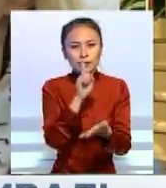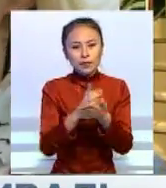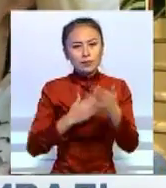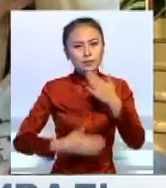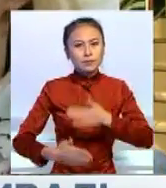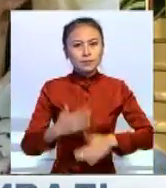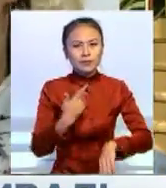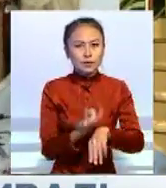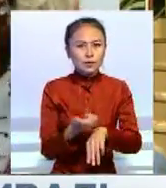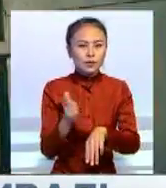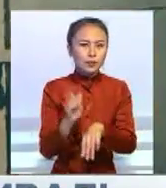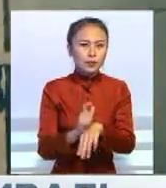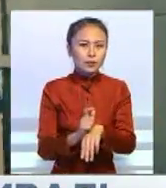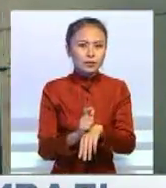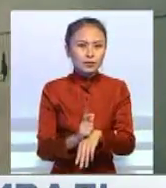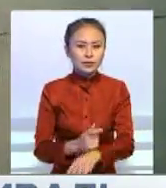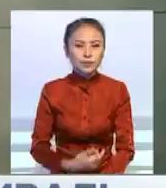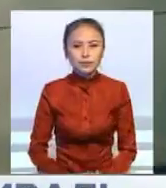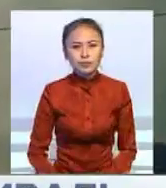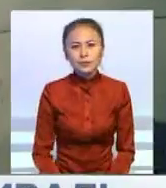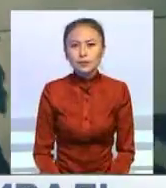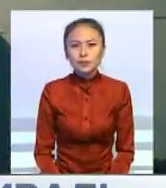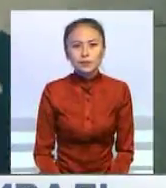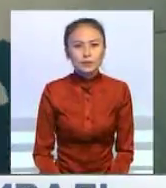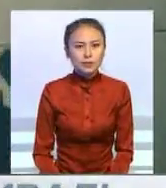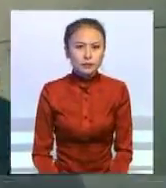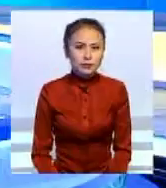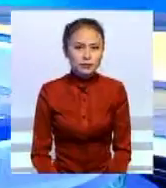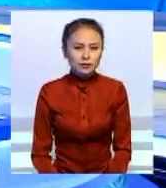жоқ. Намысты қолдан бермеуге тырысамыз.